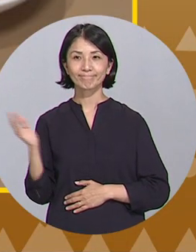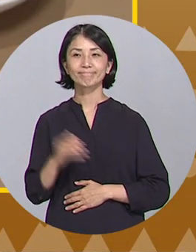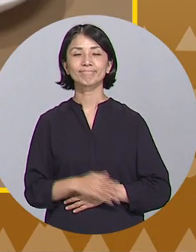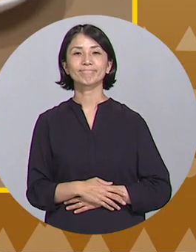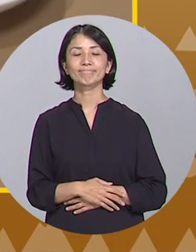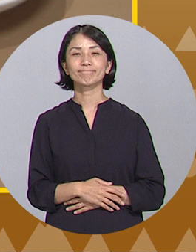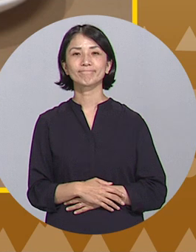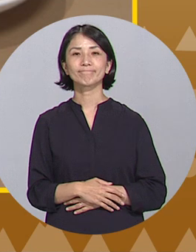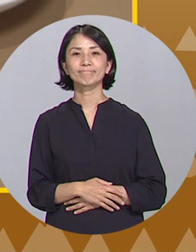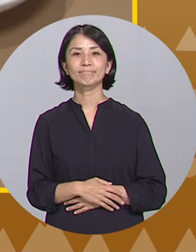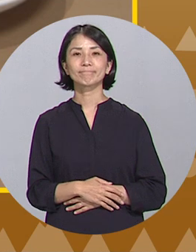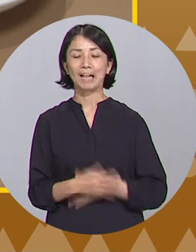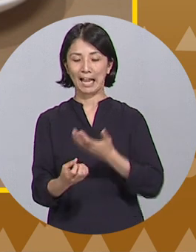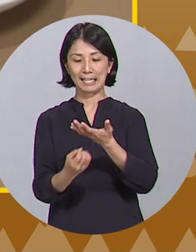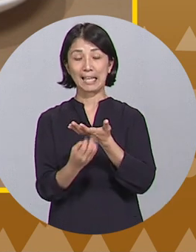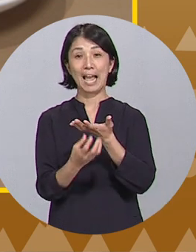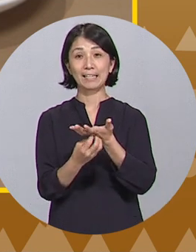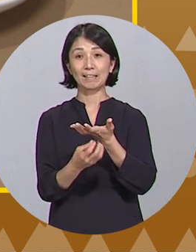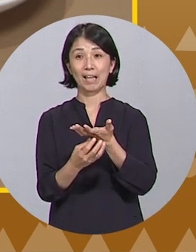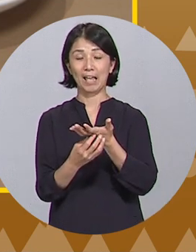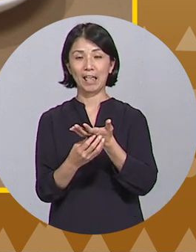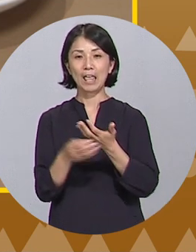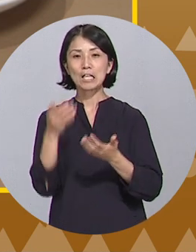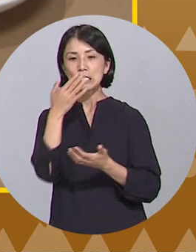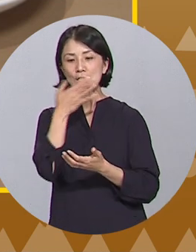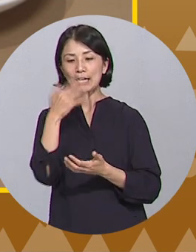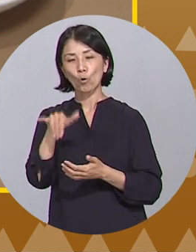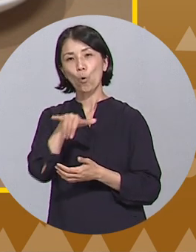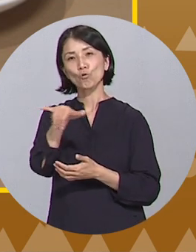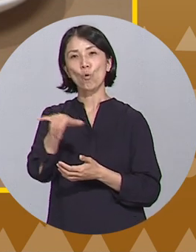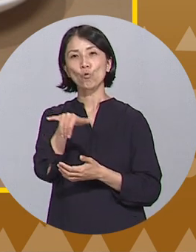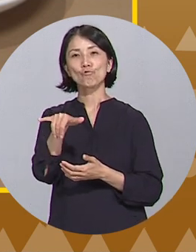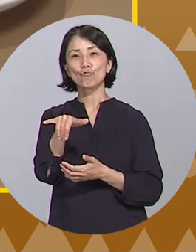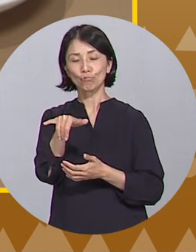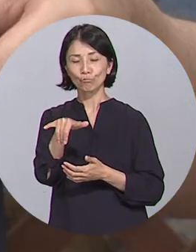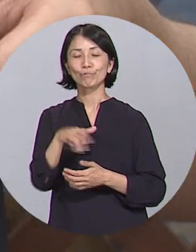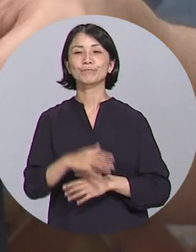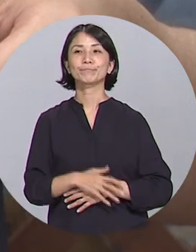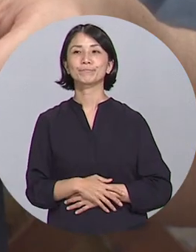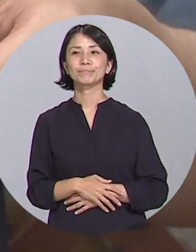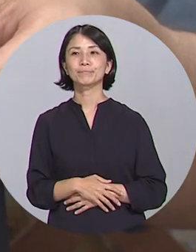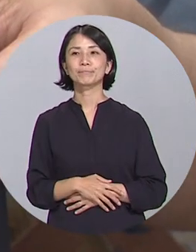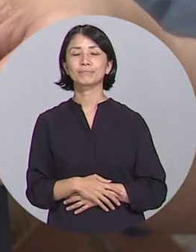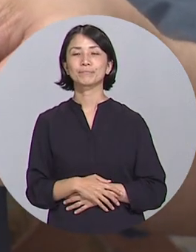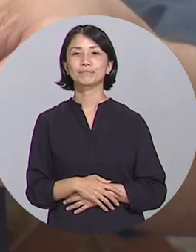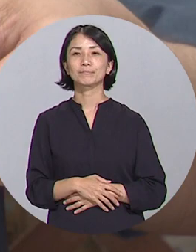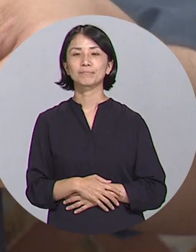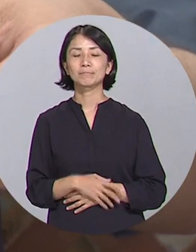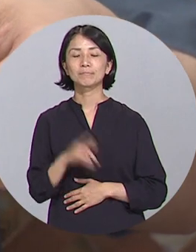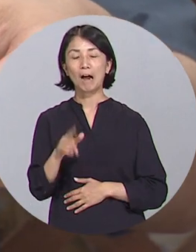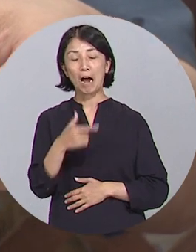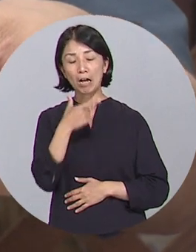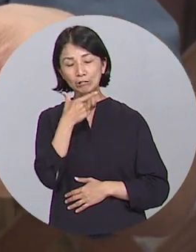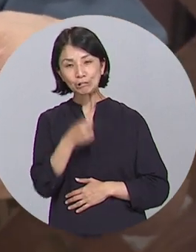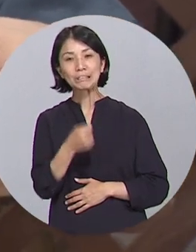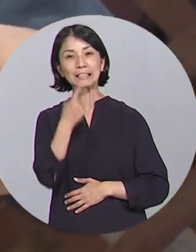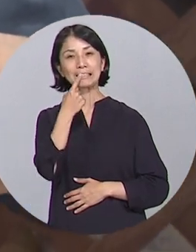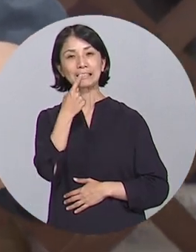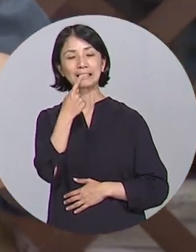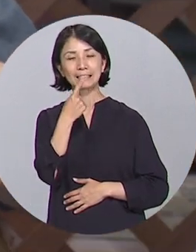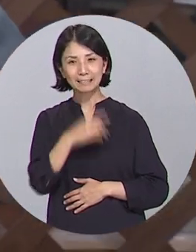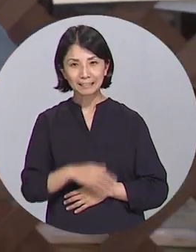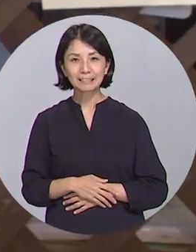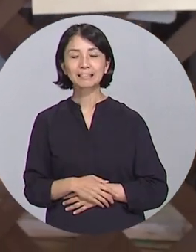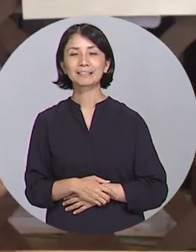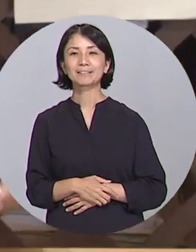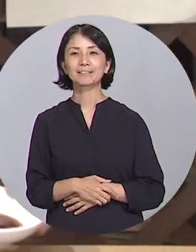塩あんびんを軽く焼いてから砂糖醤油でいただきました。 大好きかもしれない。